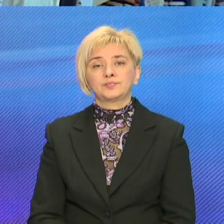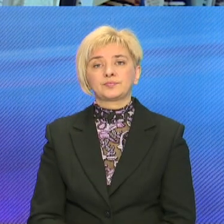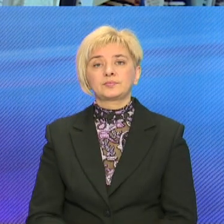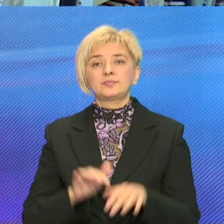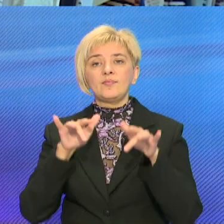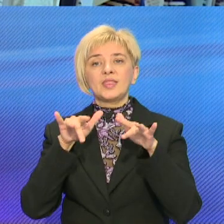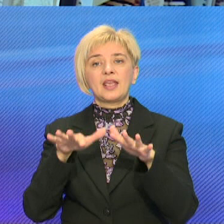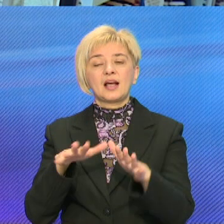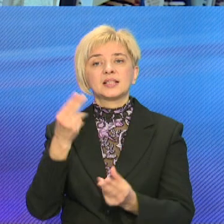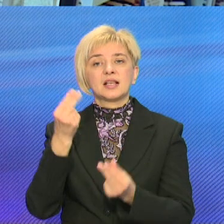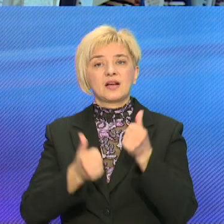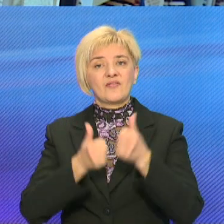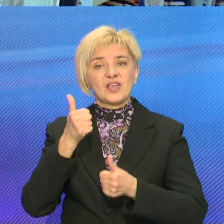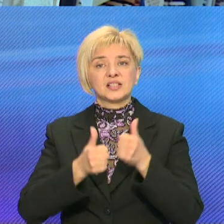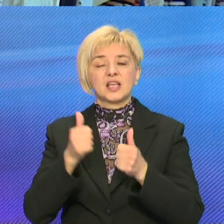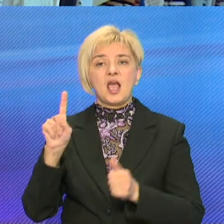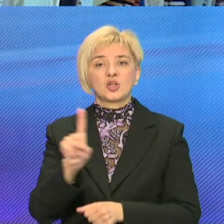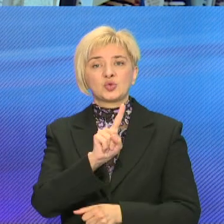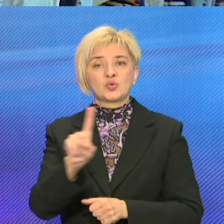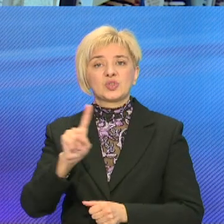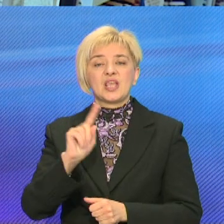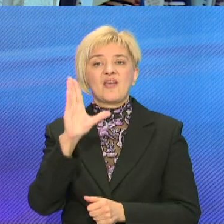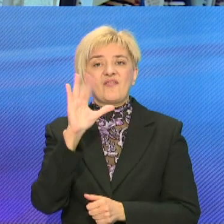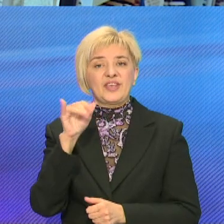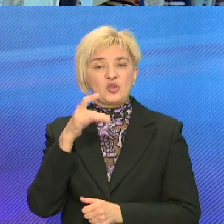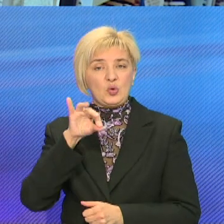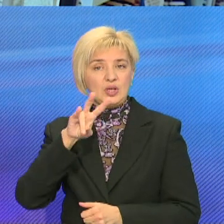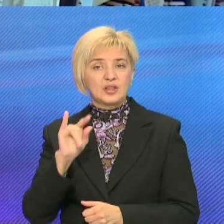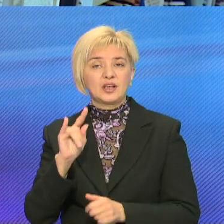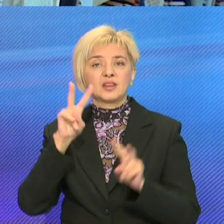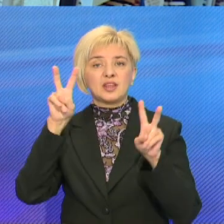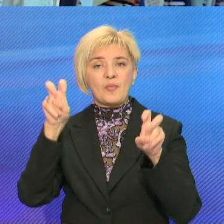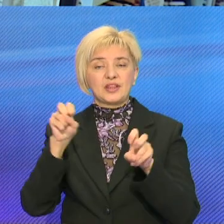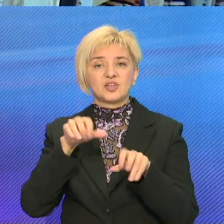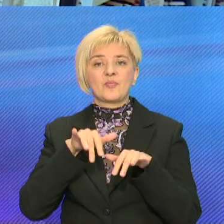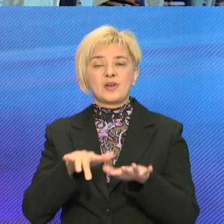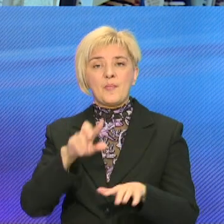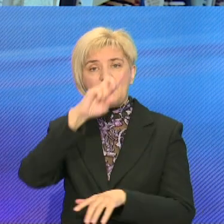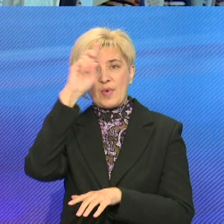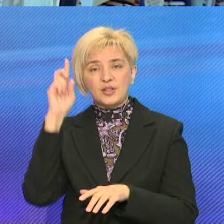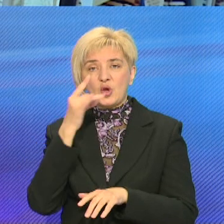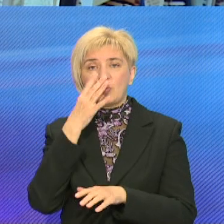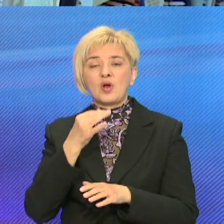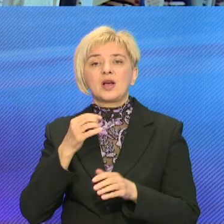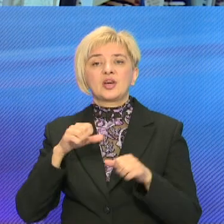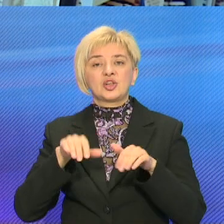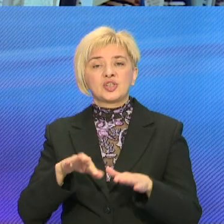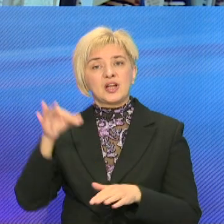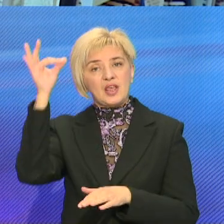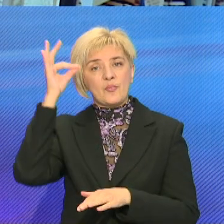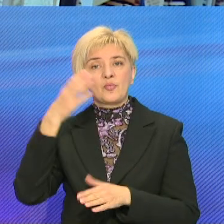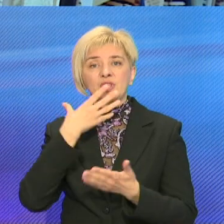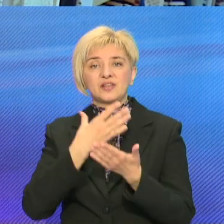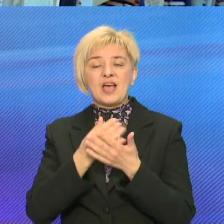Акции, квесты, экскурсии и викторины. Тематичными мероприемствами библиотекари Гродинщины вырешили нагадать своим заусёдникам, юным и